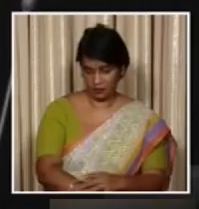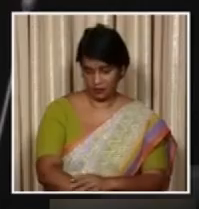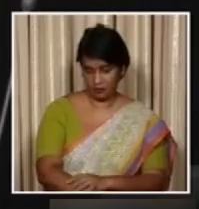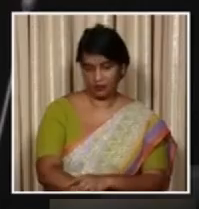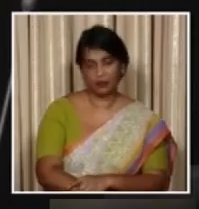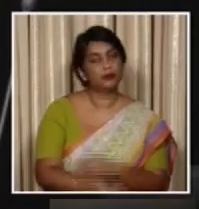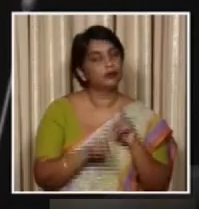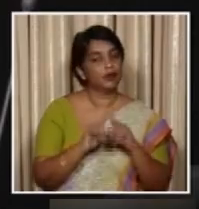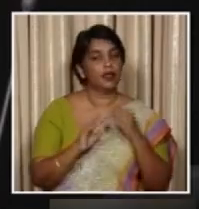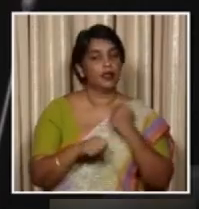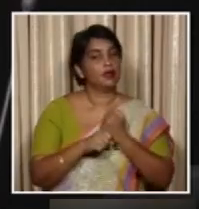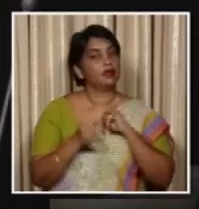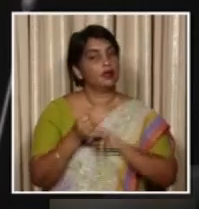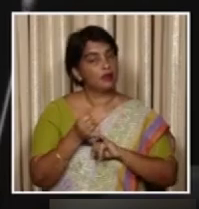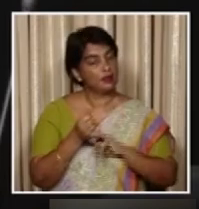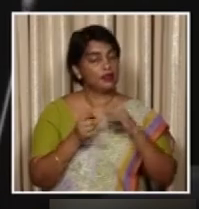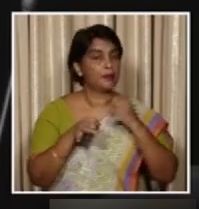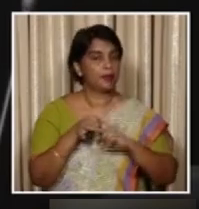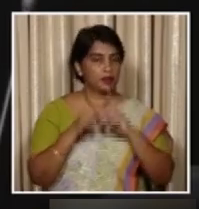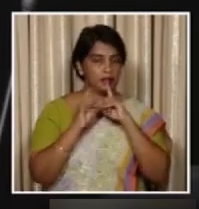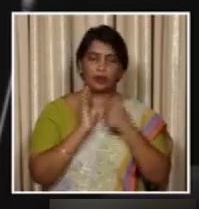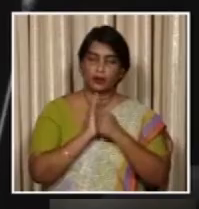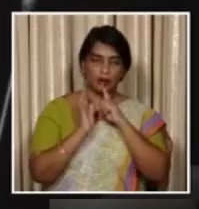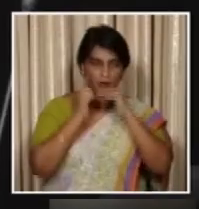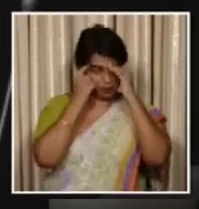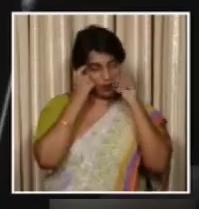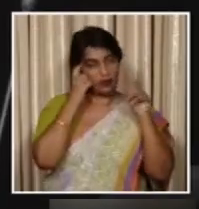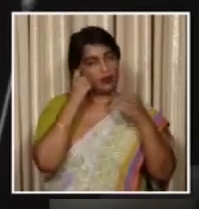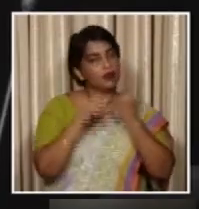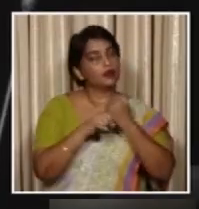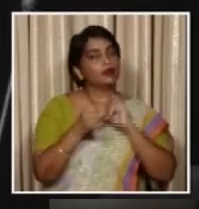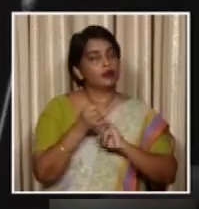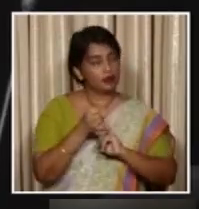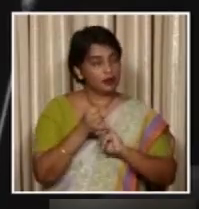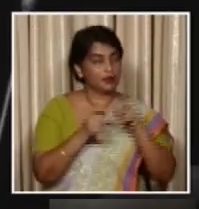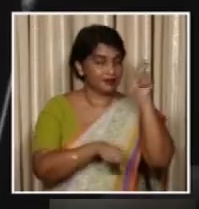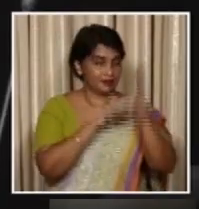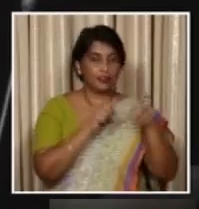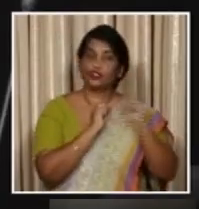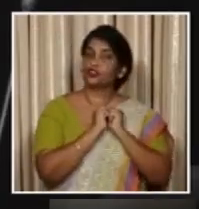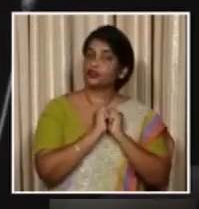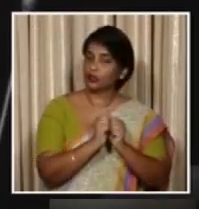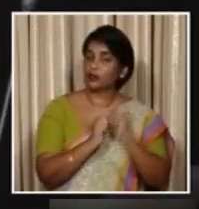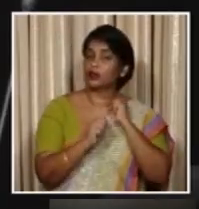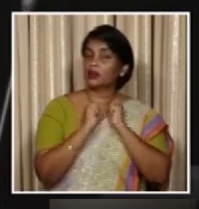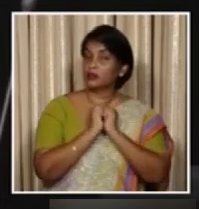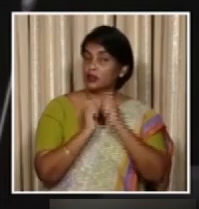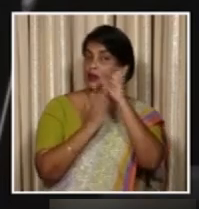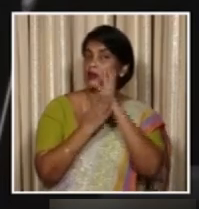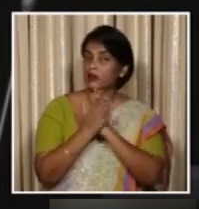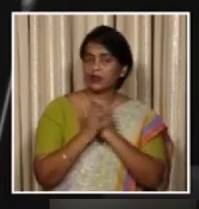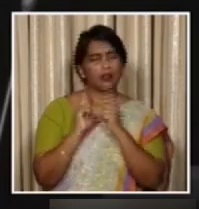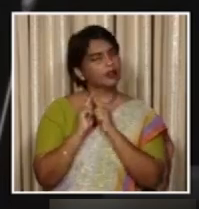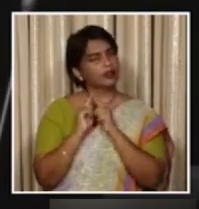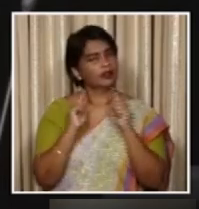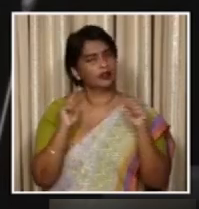ඉන්නවා. ඒ වගේම ග්‍රාම නිලධාරීන්ගේ ප්‍රශ්නේ අහලා තිනවා ගරු කතානායකතුමනි ග්‍රාම නිලධාරීන්ගේ සේවාව සහ සේවා ව්‍යවස්ථාව පිළිබඳව දීර්ඝ